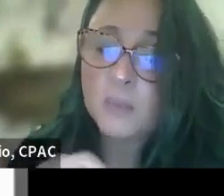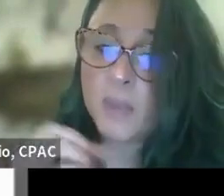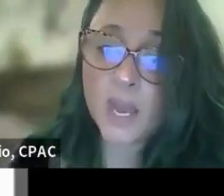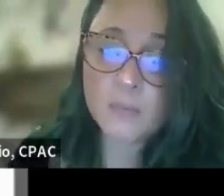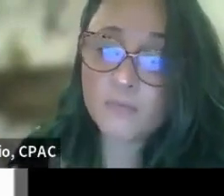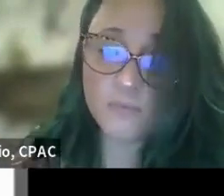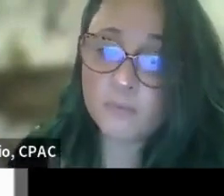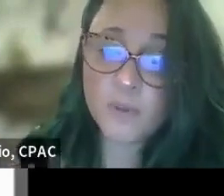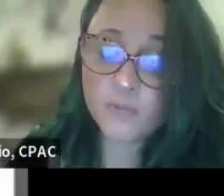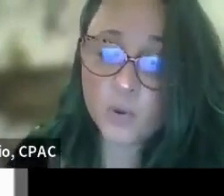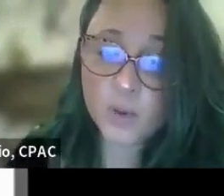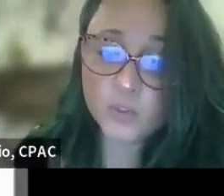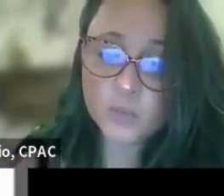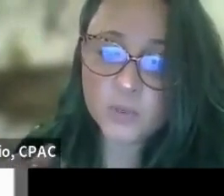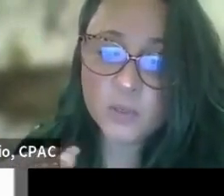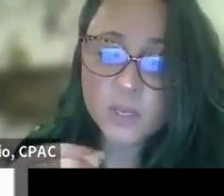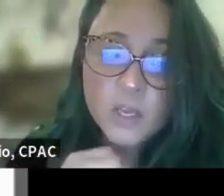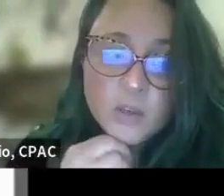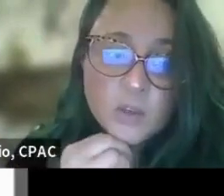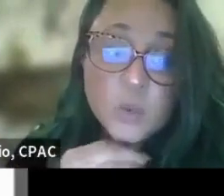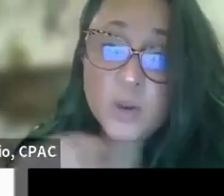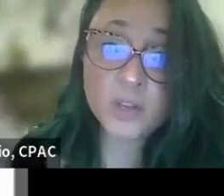别擅长的，然后